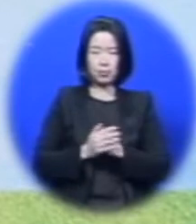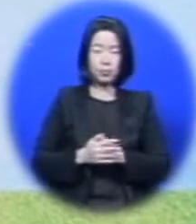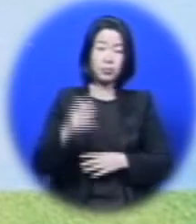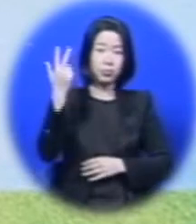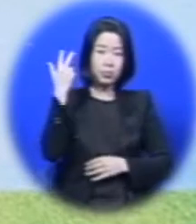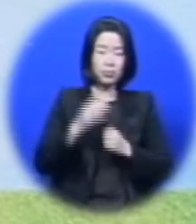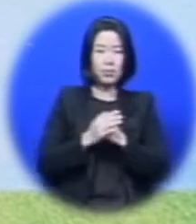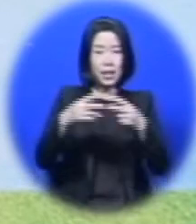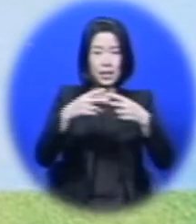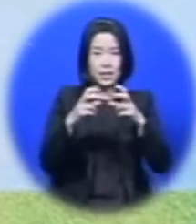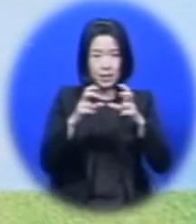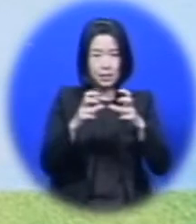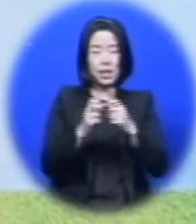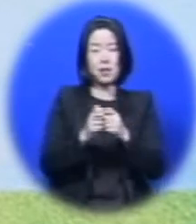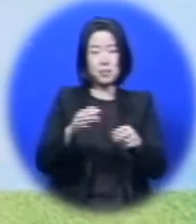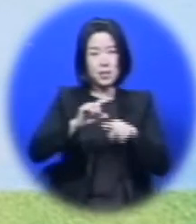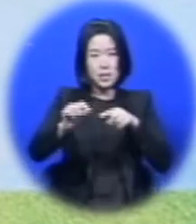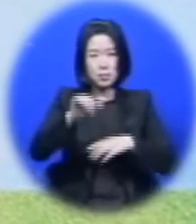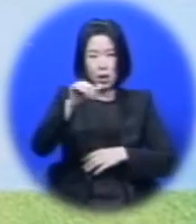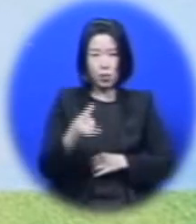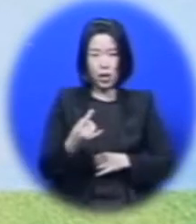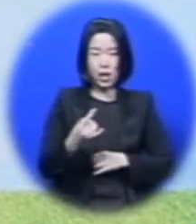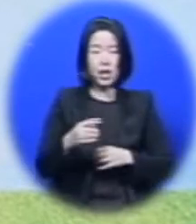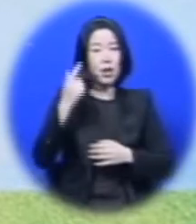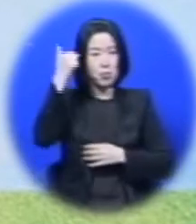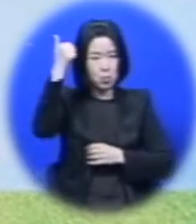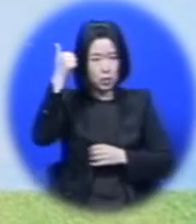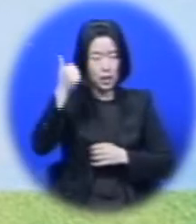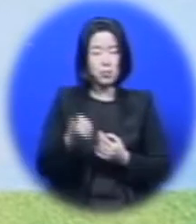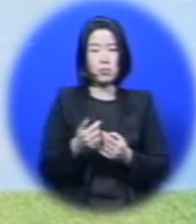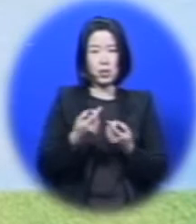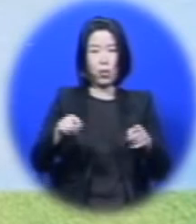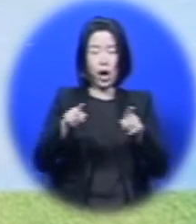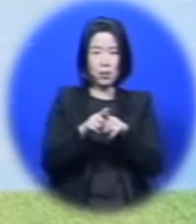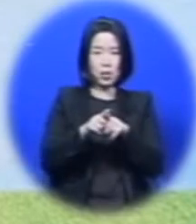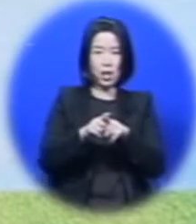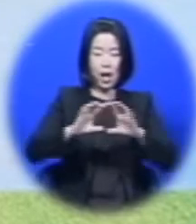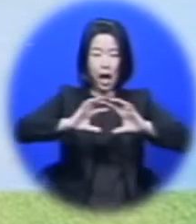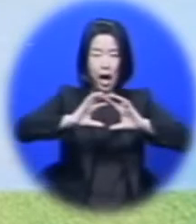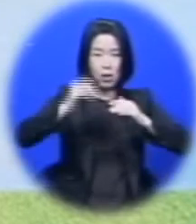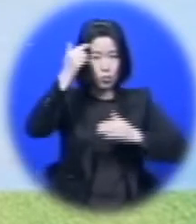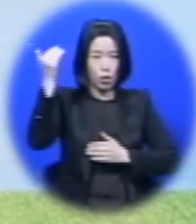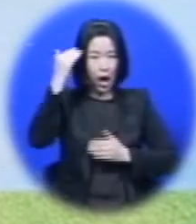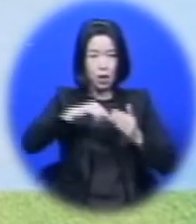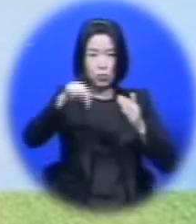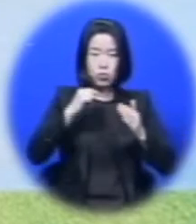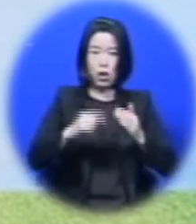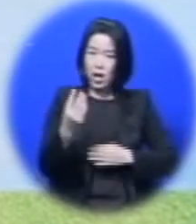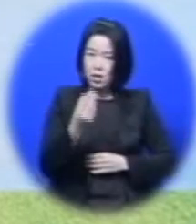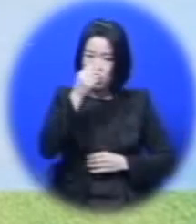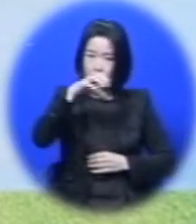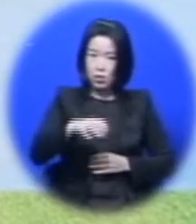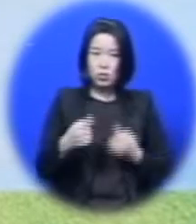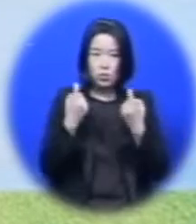우리 성남지방회 교육자들과 함께 국내 성지순례를 다녔습니다. 국내 성지순례라고